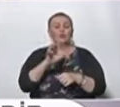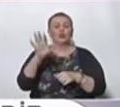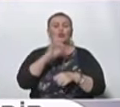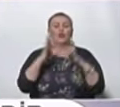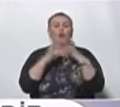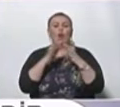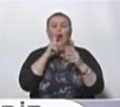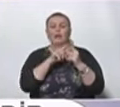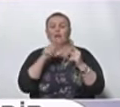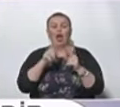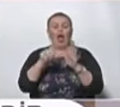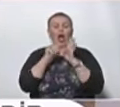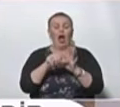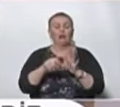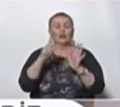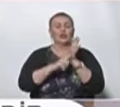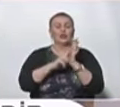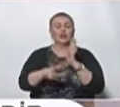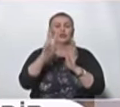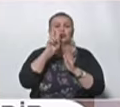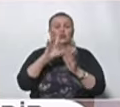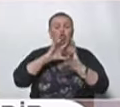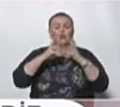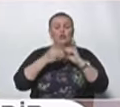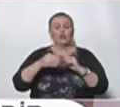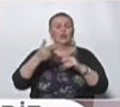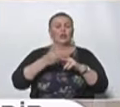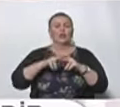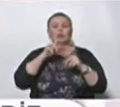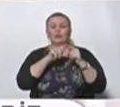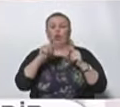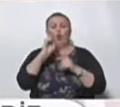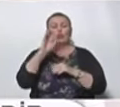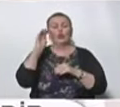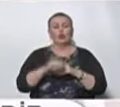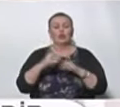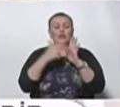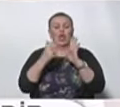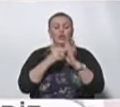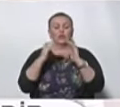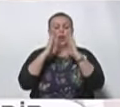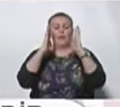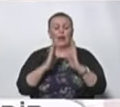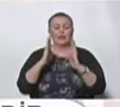postmüharibə dövründə 6072, ümumilikdə ötən dövrdə 14800 mənzil və pərdə verilib.